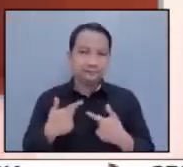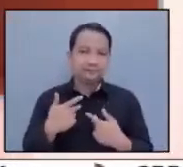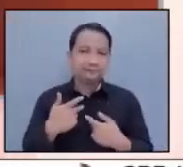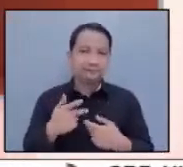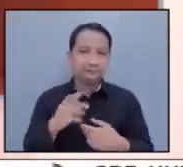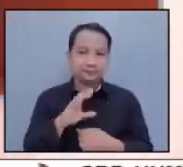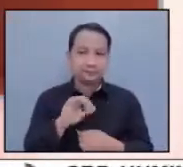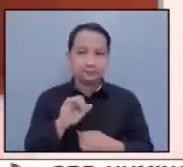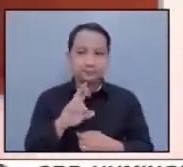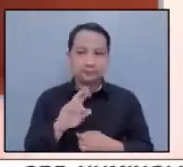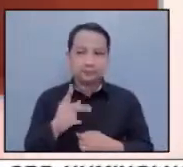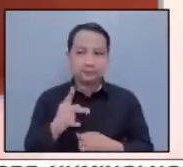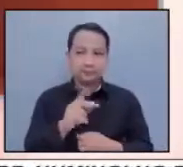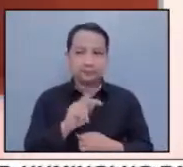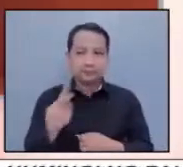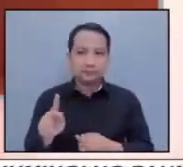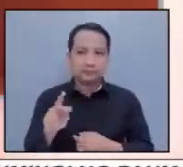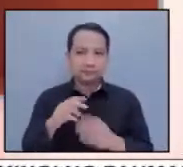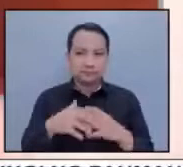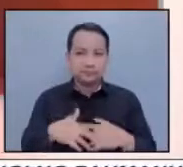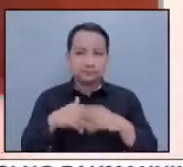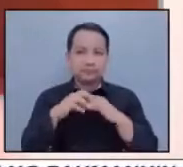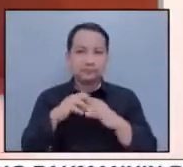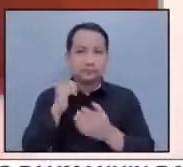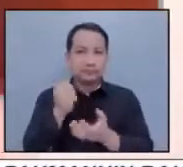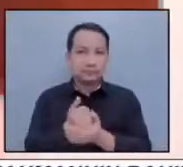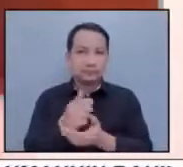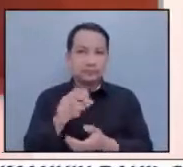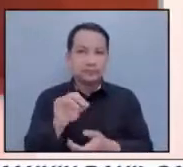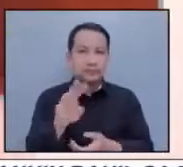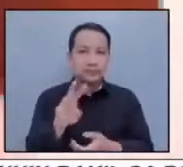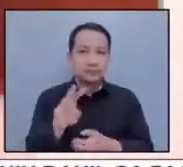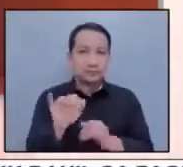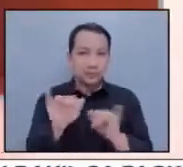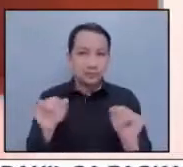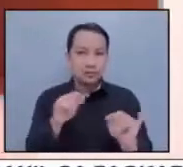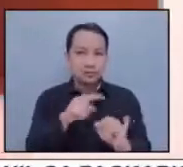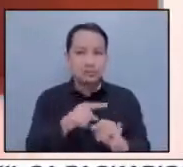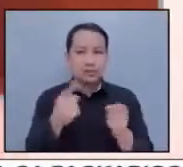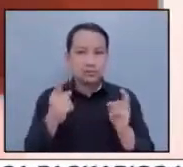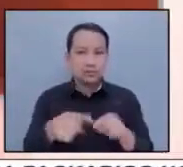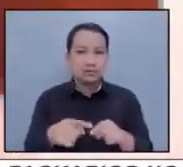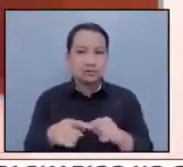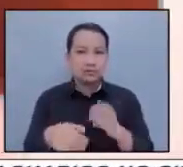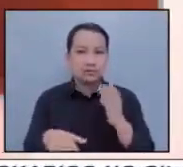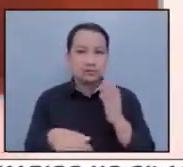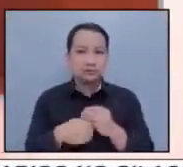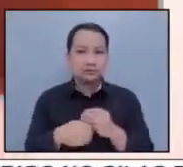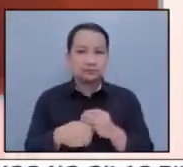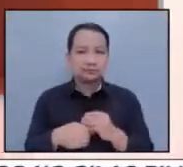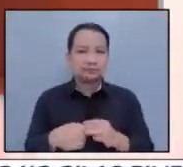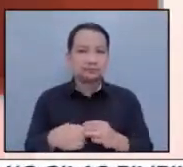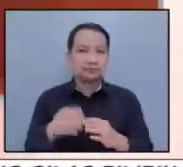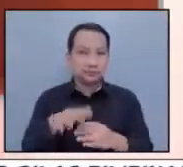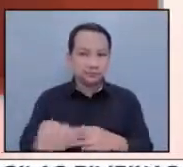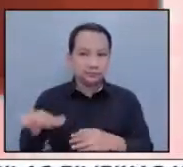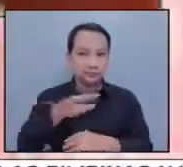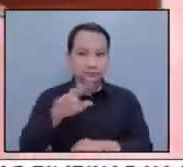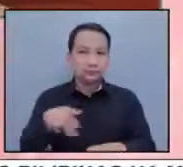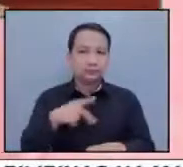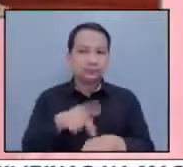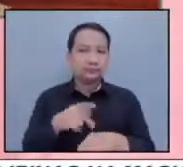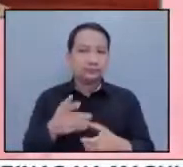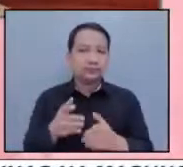ay tinatag para po sa mga OFW na katulad nyo. Pero syempre, hindi pa, sa buong Pilipinas po, meron po tayong